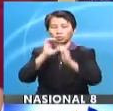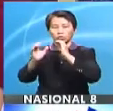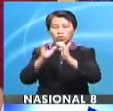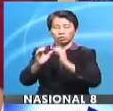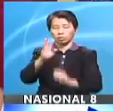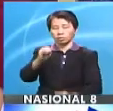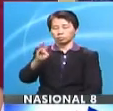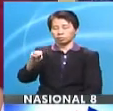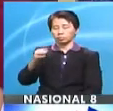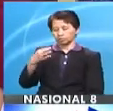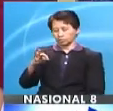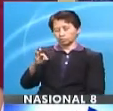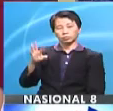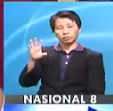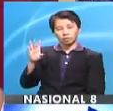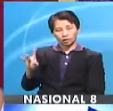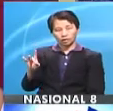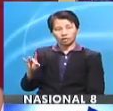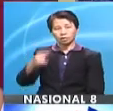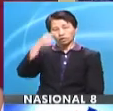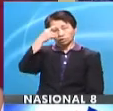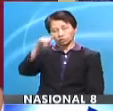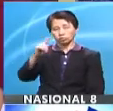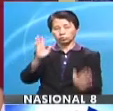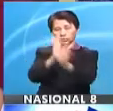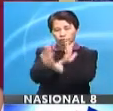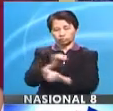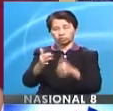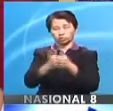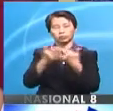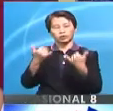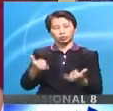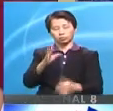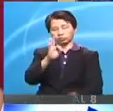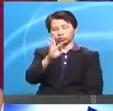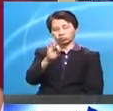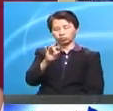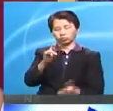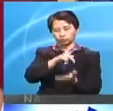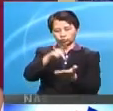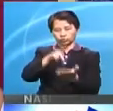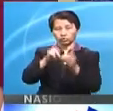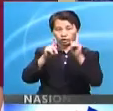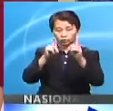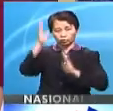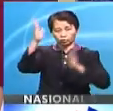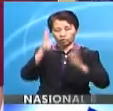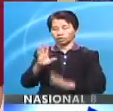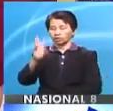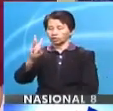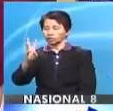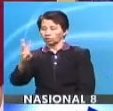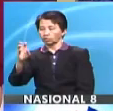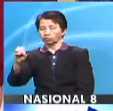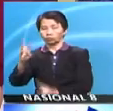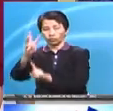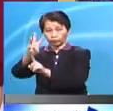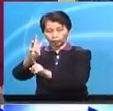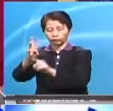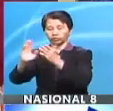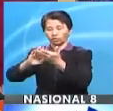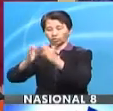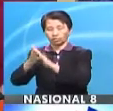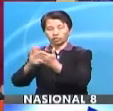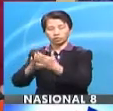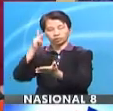multimedia 1998 bagi Sarawak sehingga hari ini 90 pusat internet 1 Malaysia 660 Wifi komunity